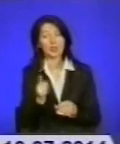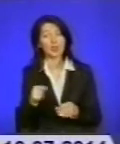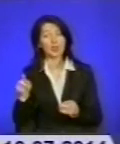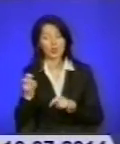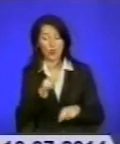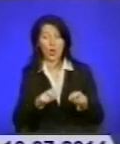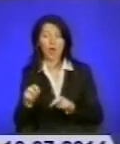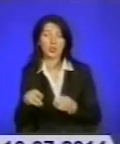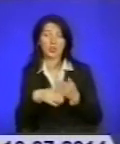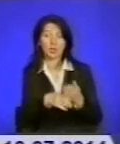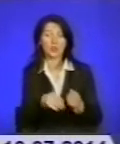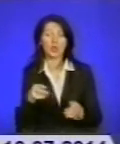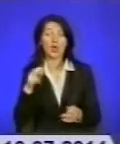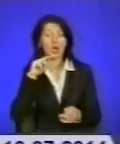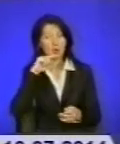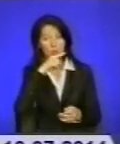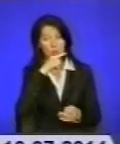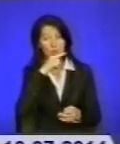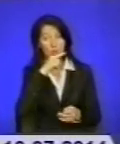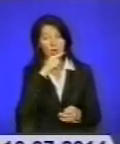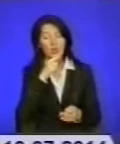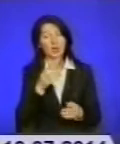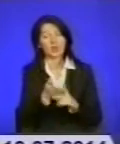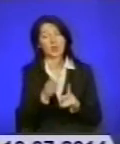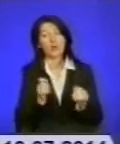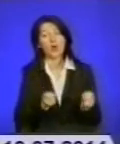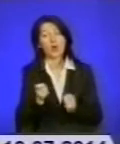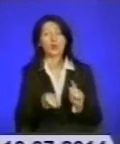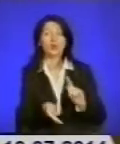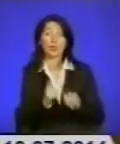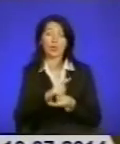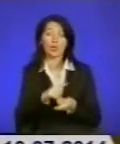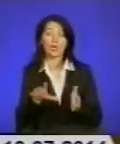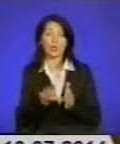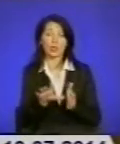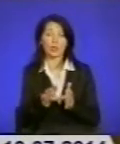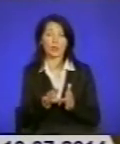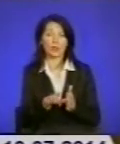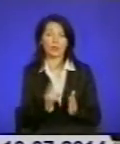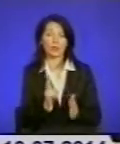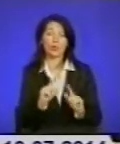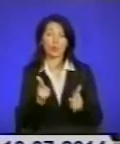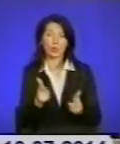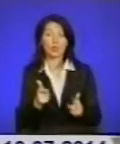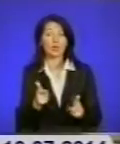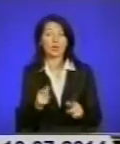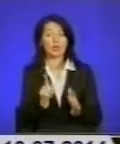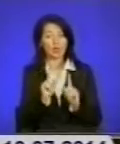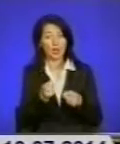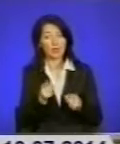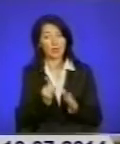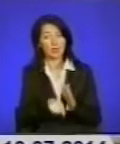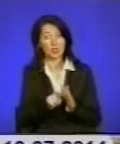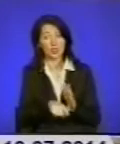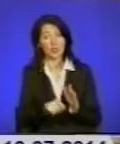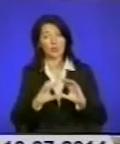на електрику. Тим, хто зважиться на такий крок, реальна знижка. Світовий банк реконструкції і розвитку